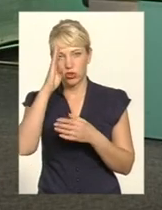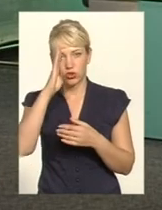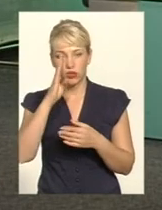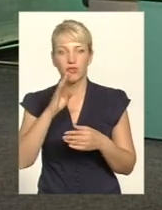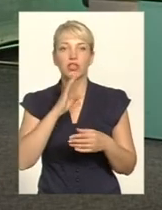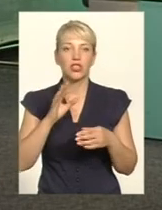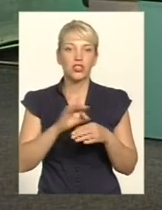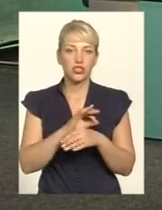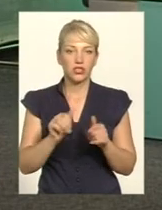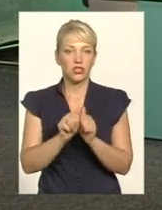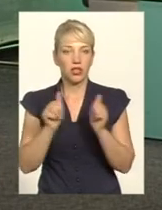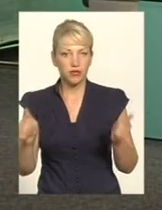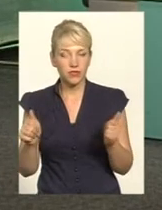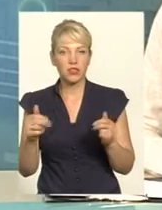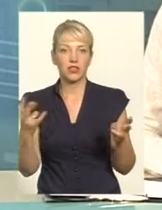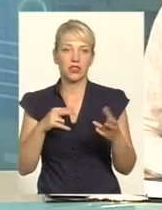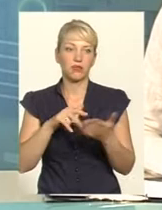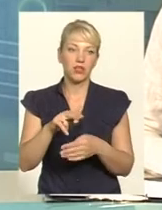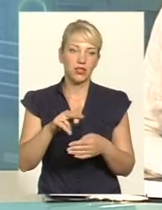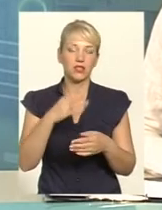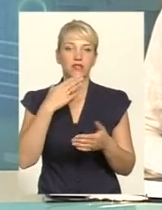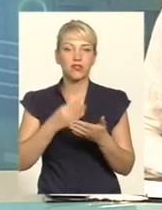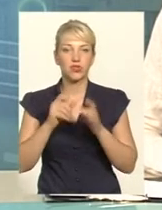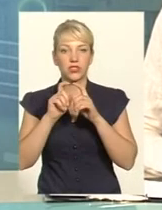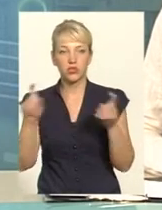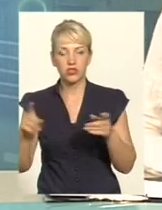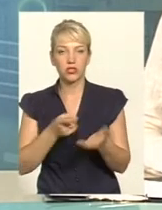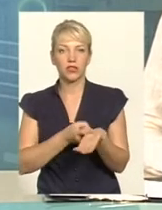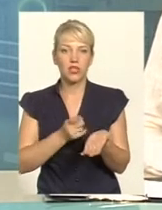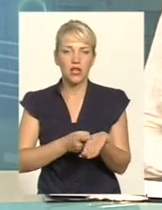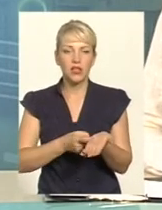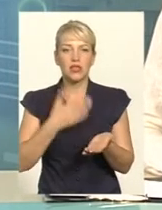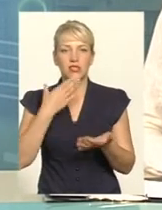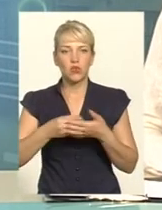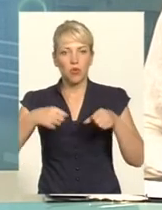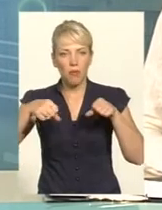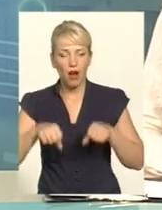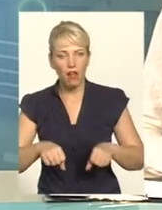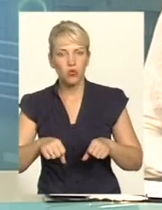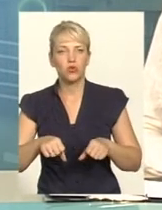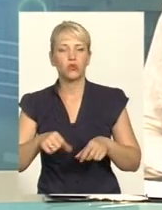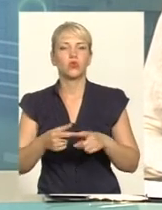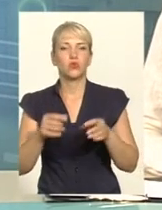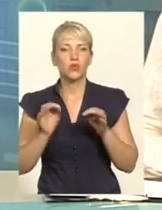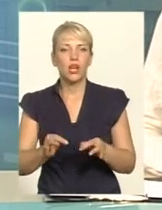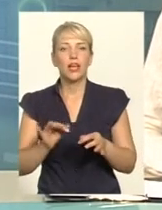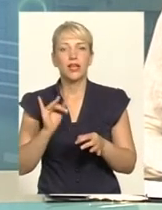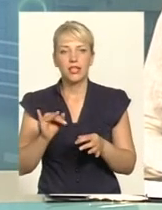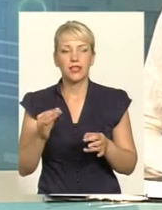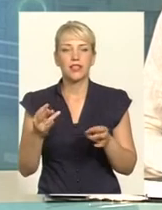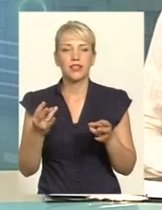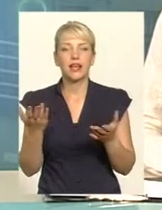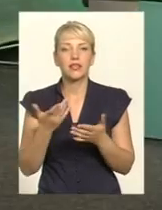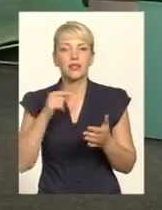Треба йти в відповідні інстанції, доводити свою правоту, розводитися. Які основні психологічні